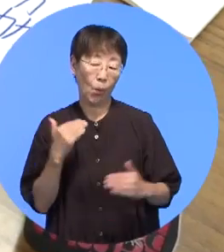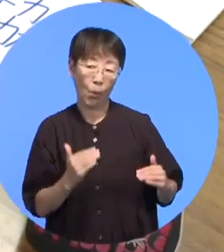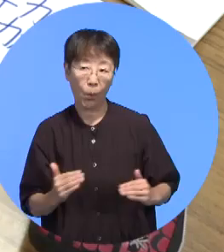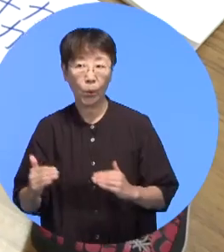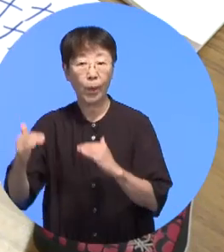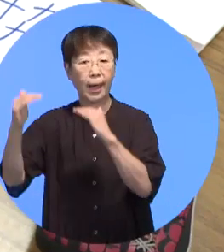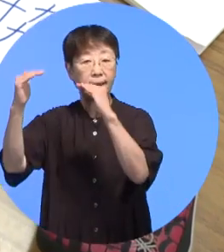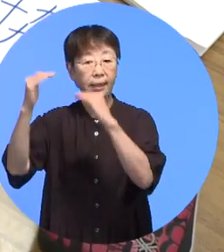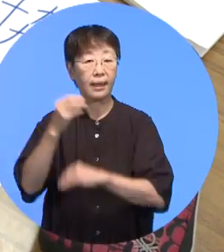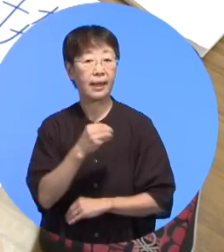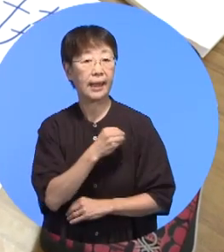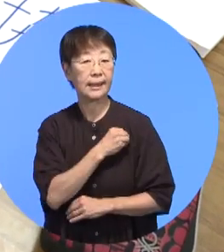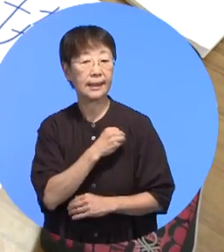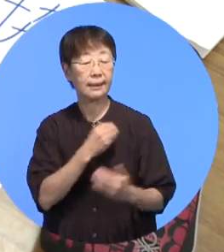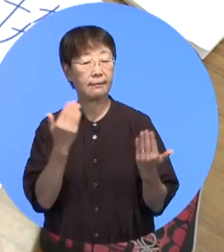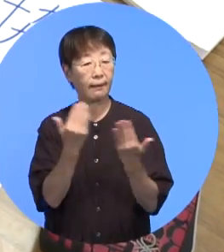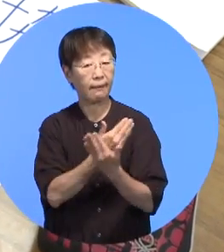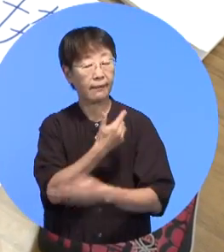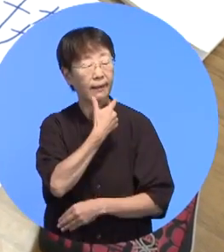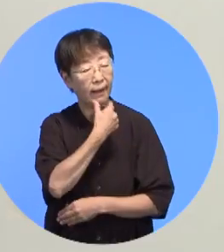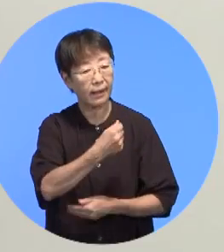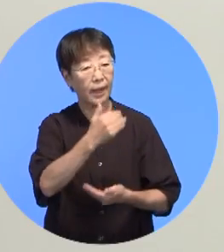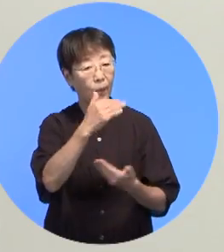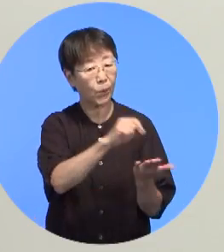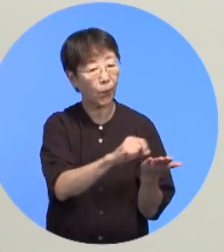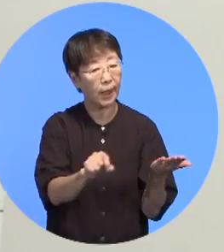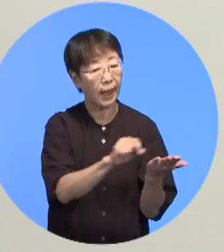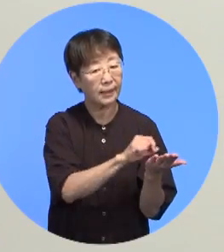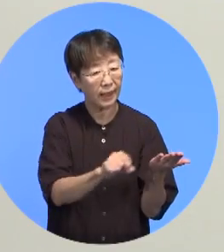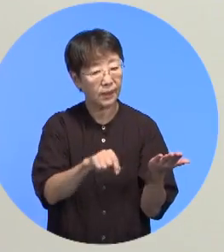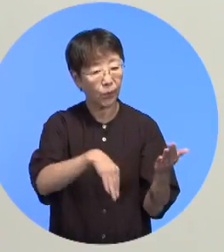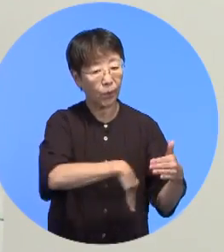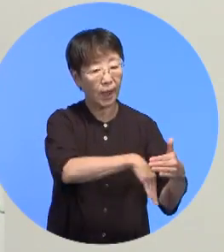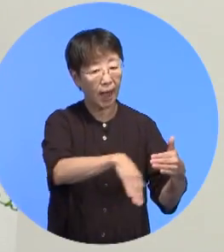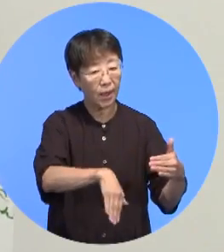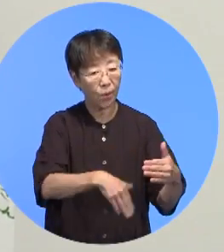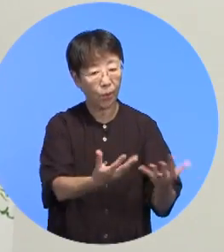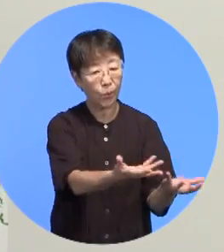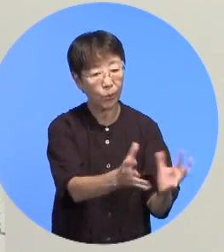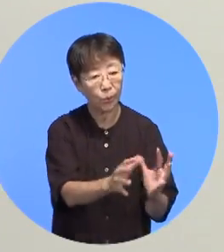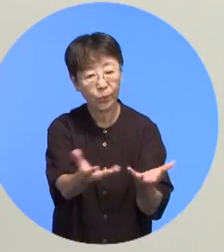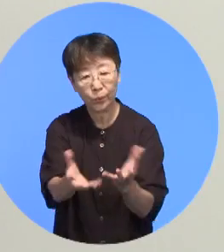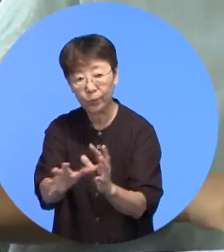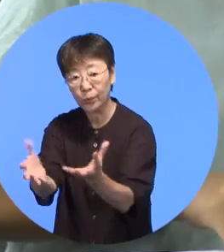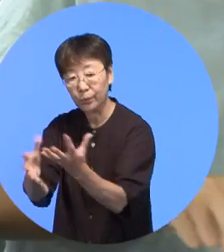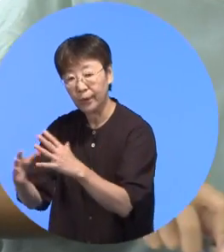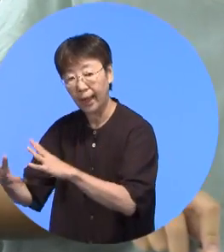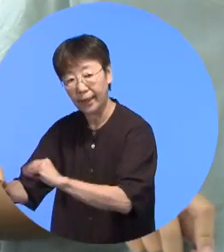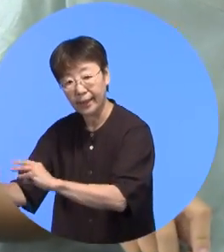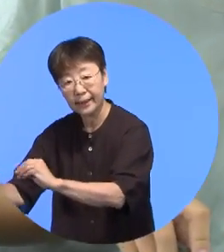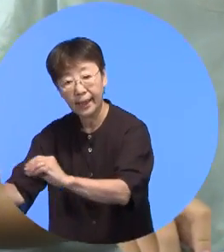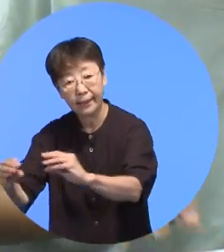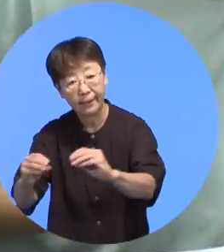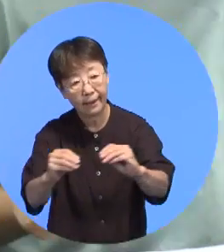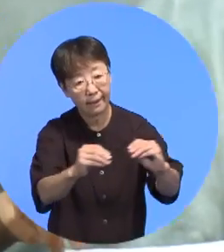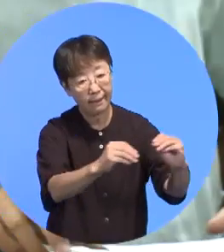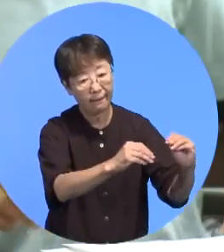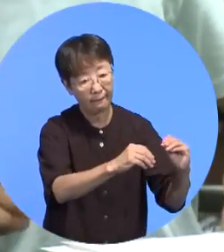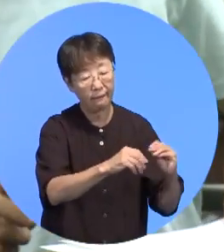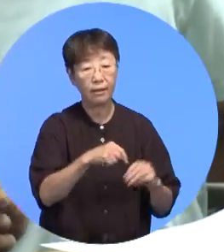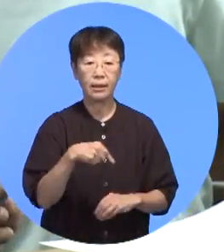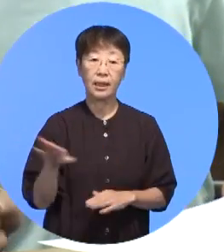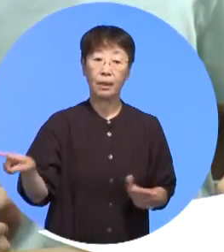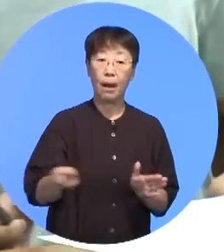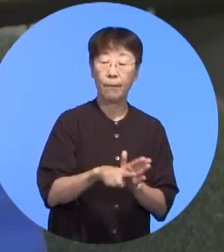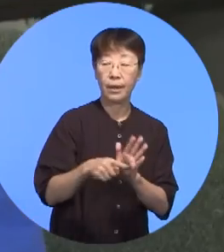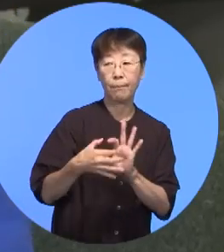自分にできること、大人もしくは議員になってやってみたいことを書いて、その内容を各グループの中